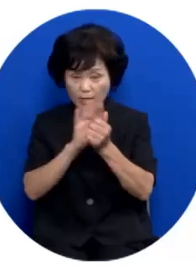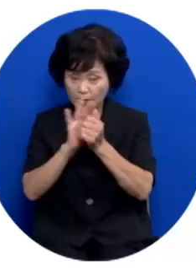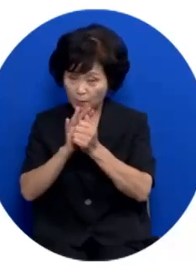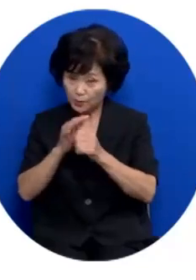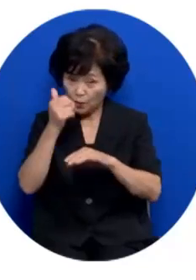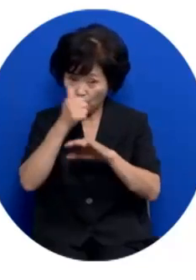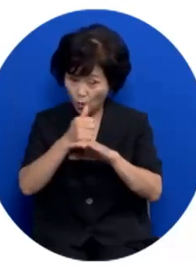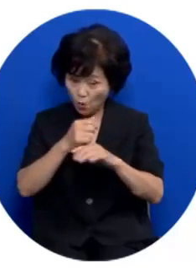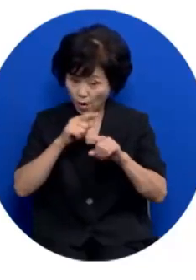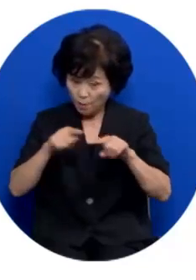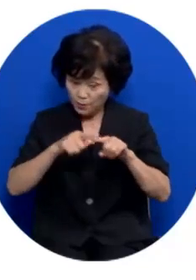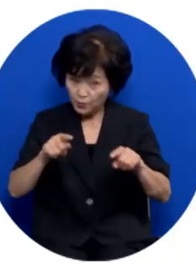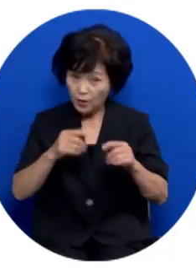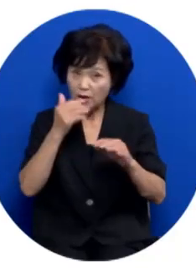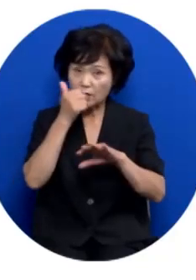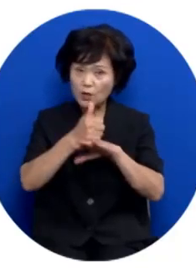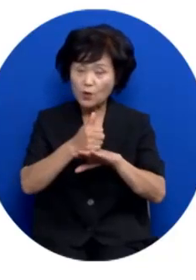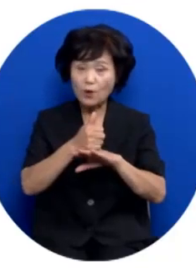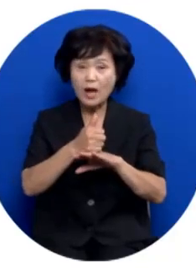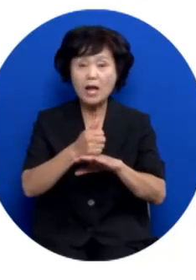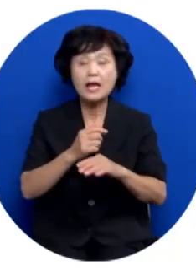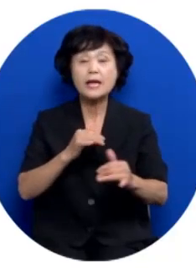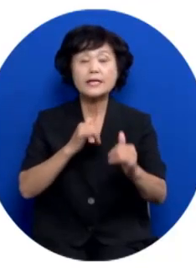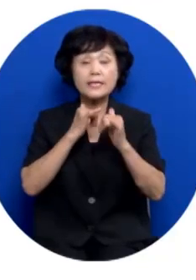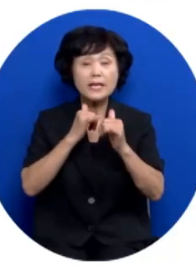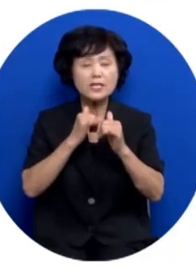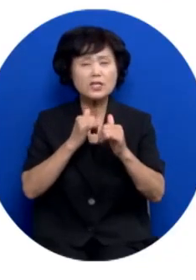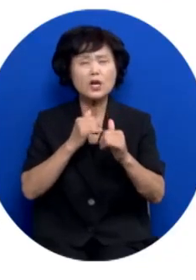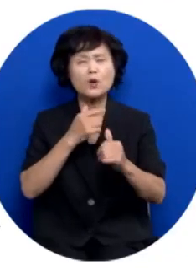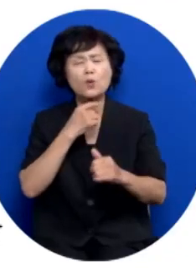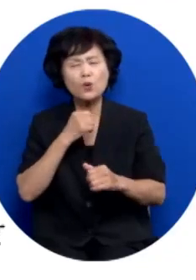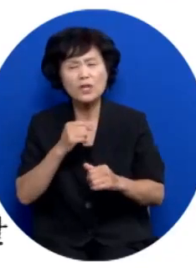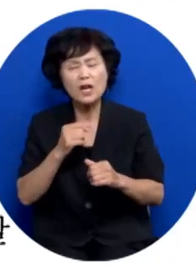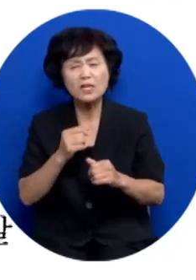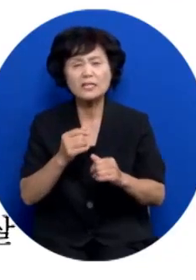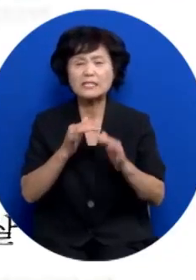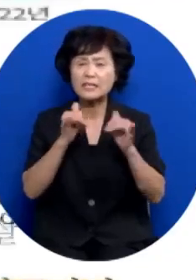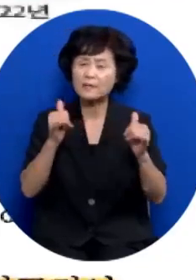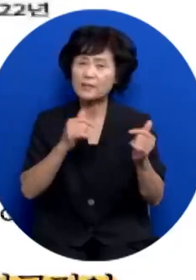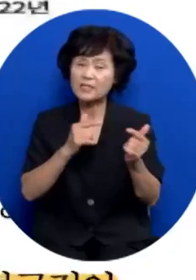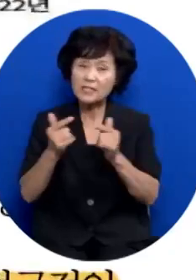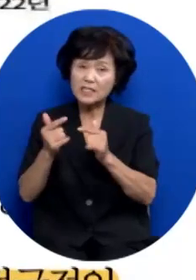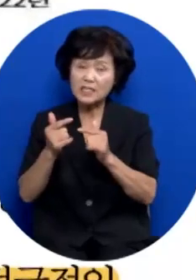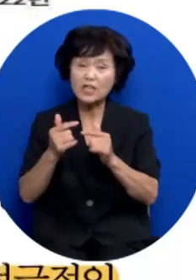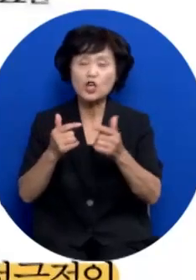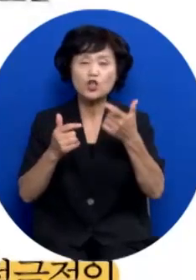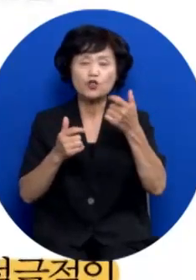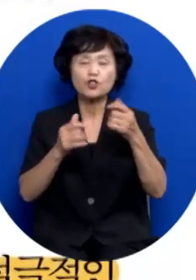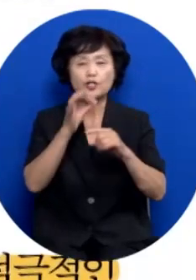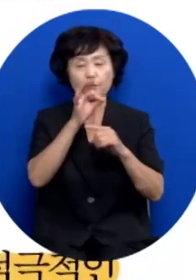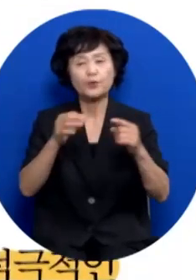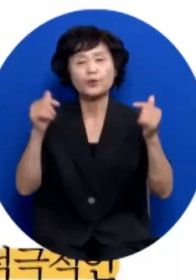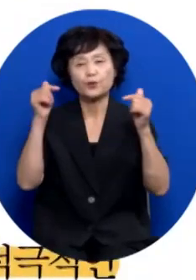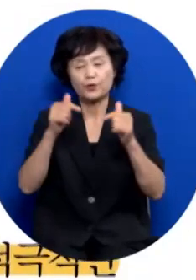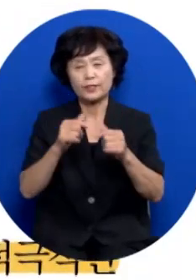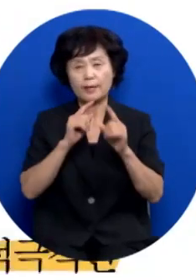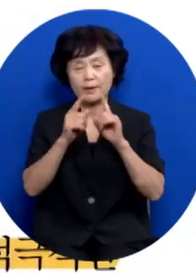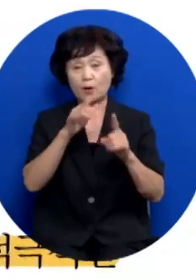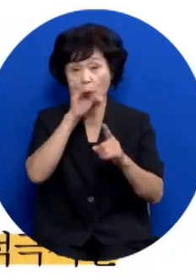분석한 결과 전반적 자살 위험도가 높은 사람의 비율이 약 60% 감소한 것으로 나타났습니다 보건부는